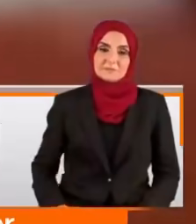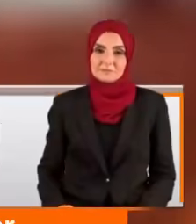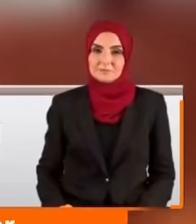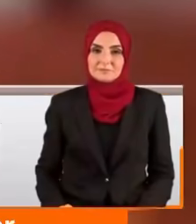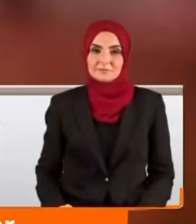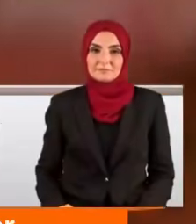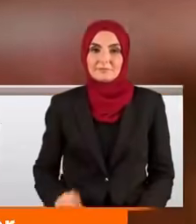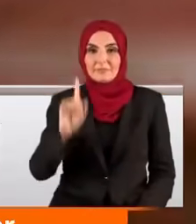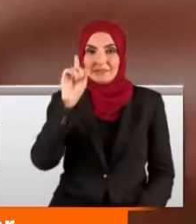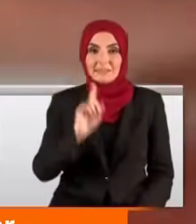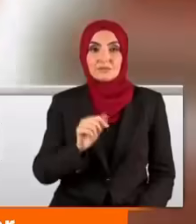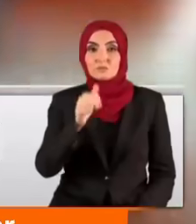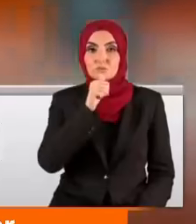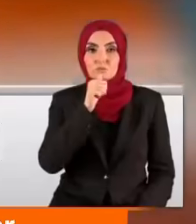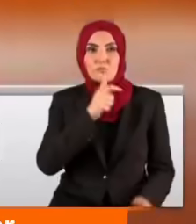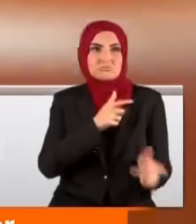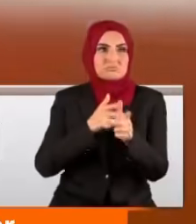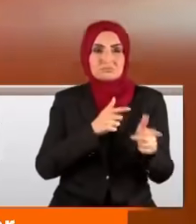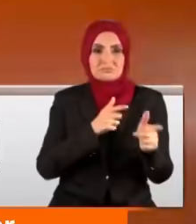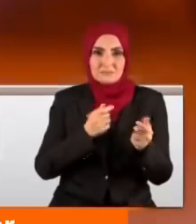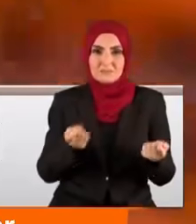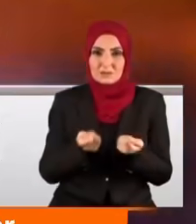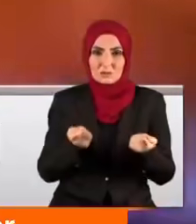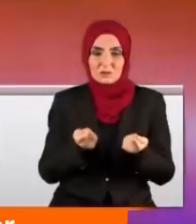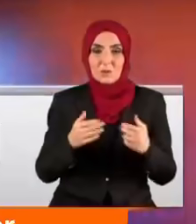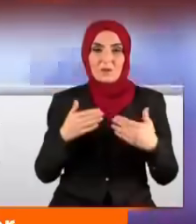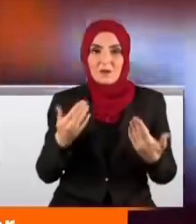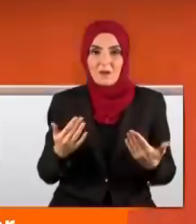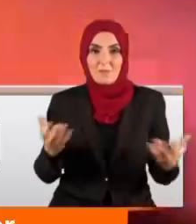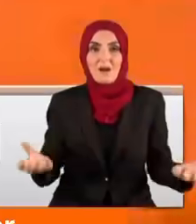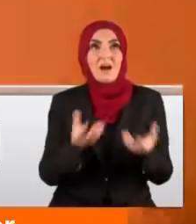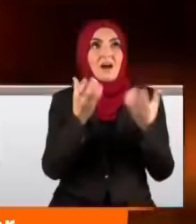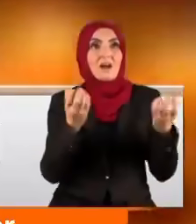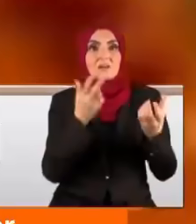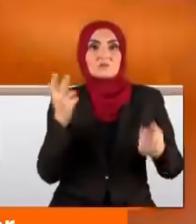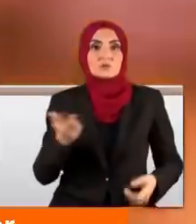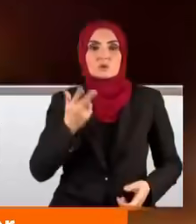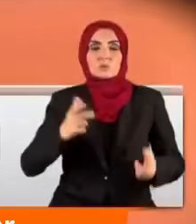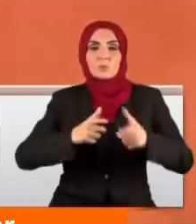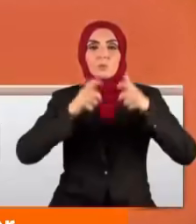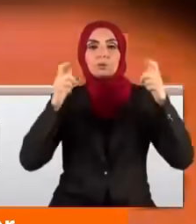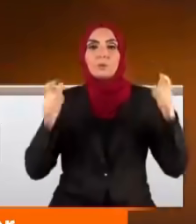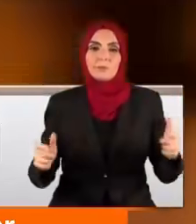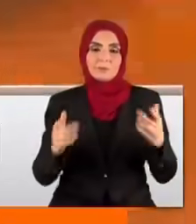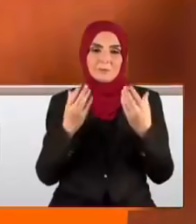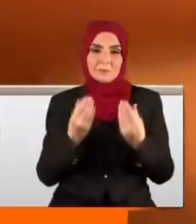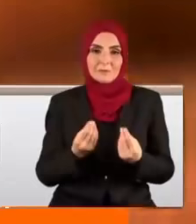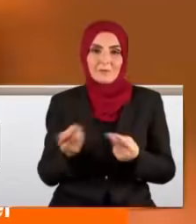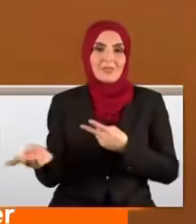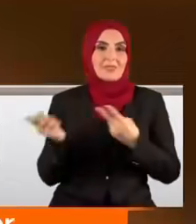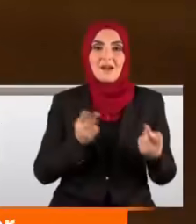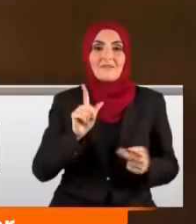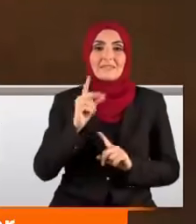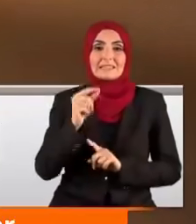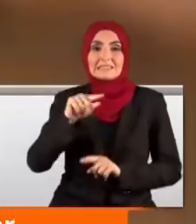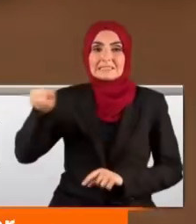Başta suyla müdahaleye kalkıştılar ama alevler yetişebileceklerinden daha hızlı yayıldı. Davetliler arasındaki korku da